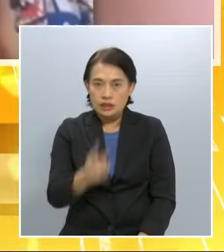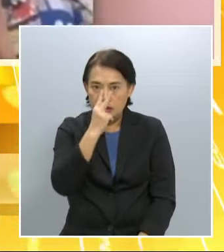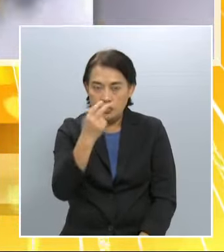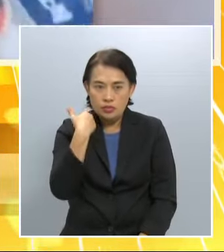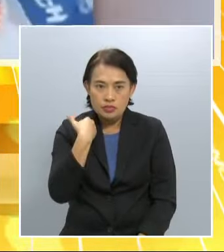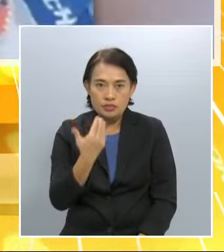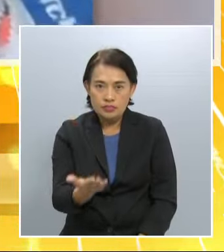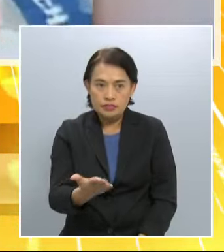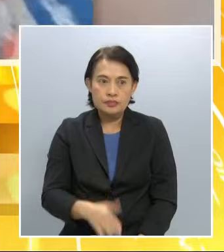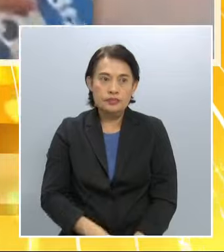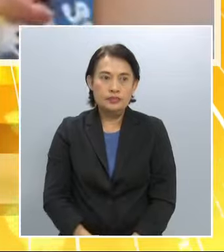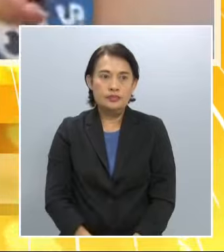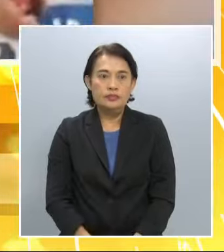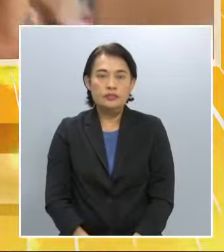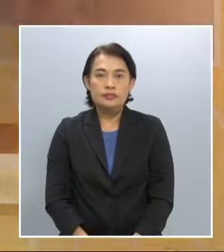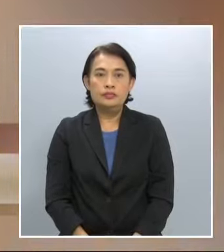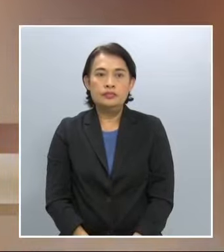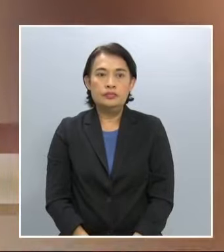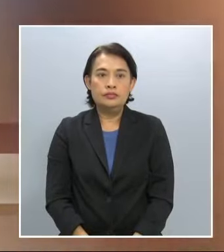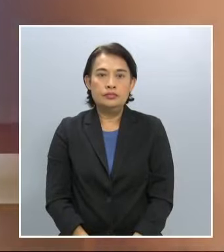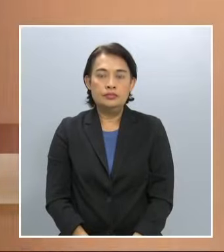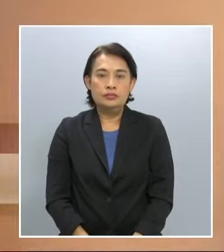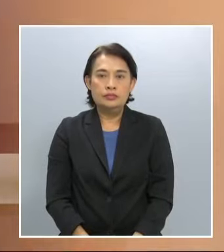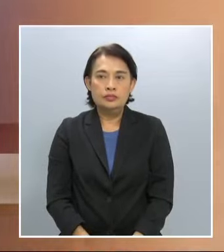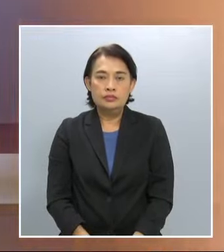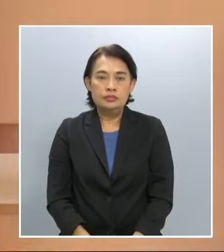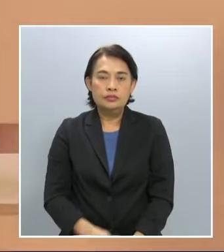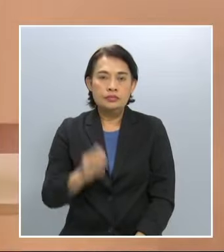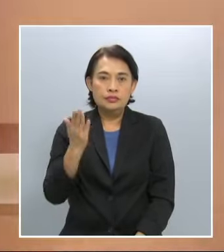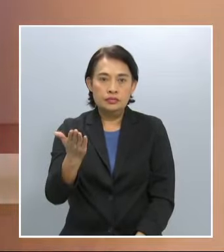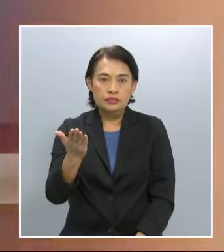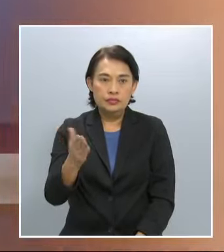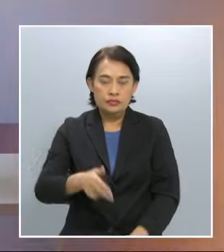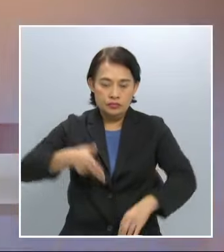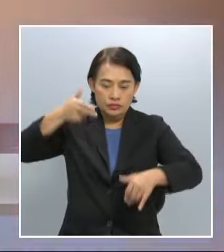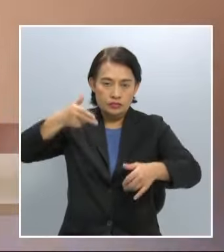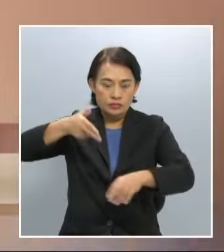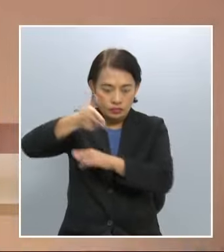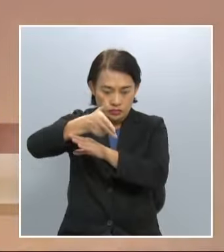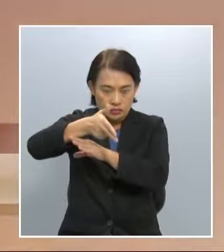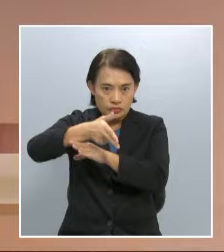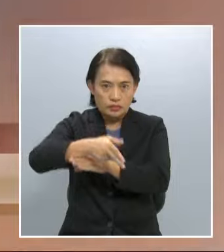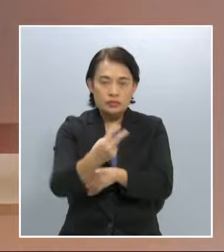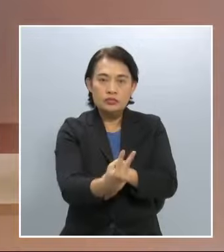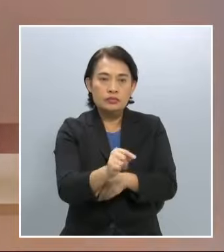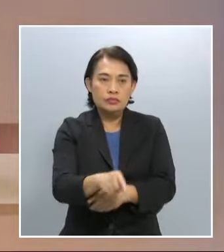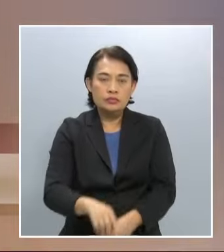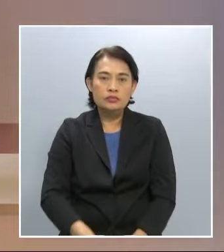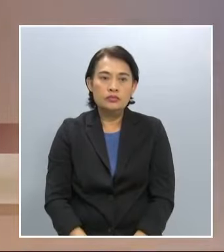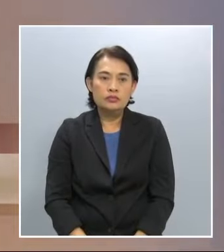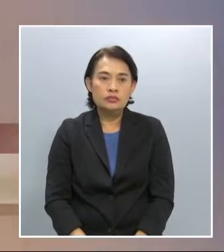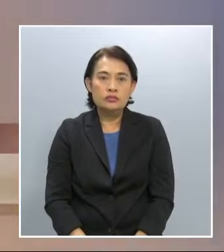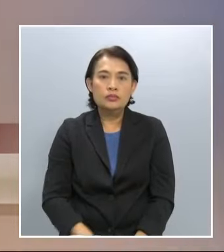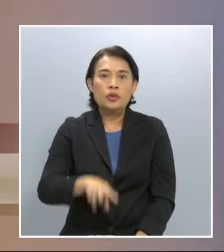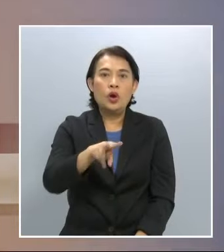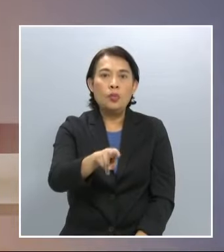ไหม นี่ท่านผู้ชมนี่ถ่ายคลิปหวังจะเอาไปประจานนะ ค่ะ ที่ไหนได้เขาเป็นส